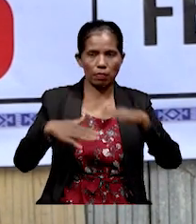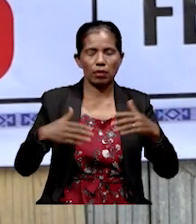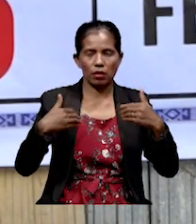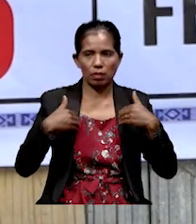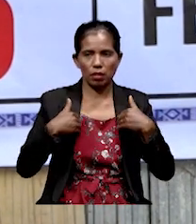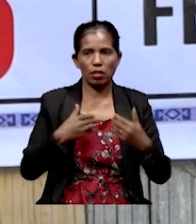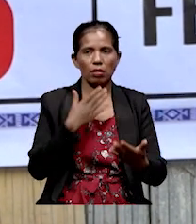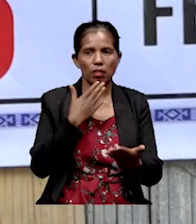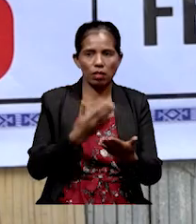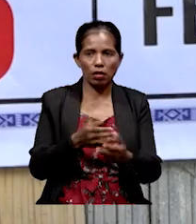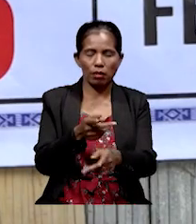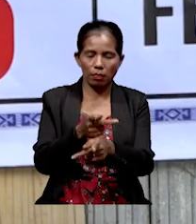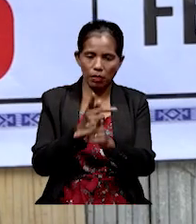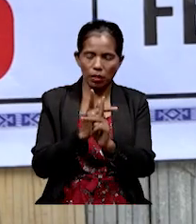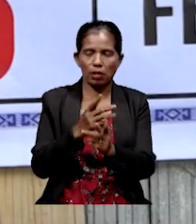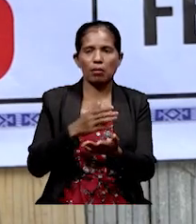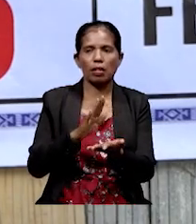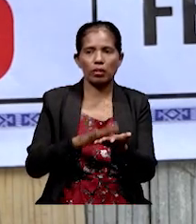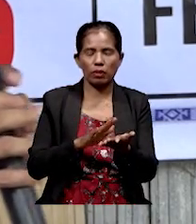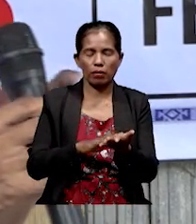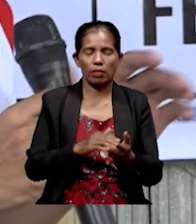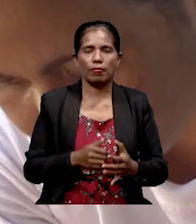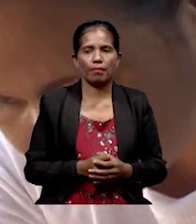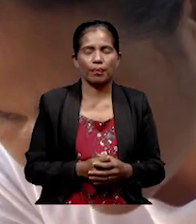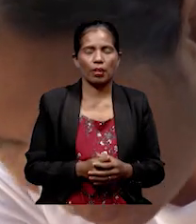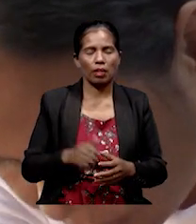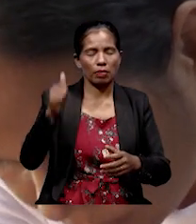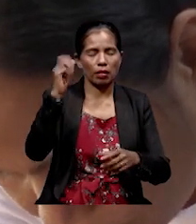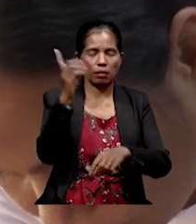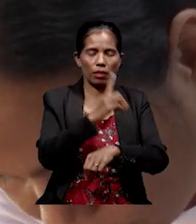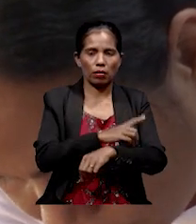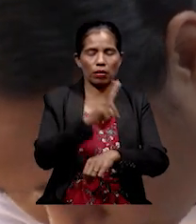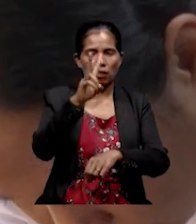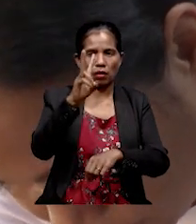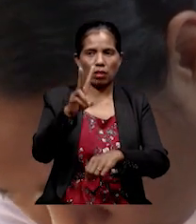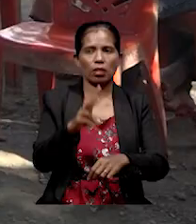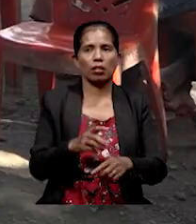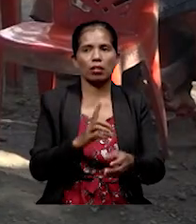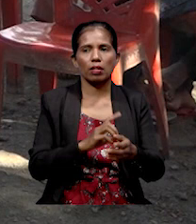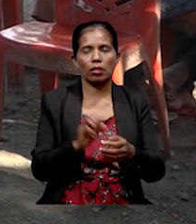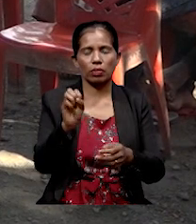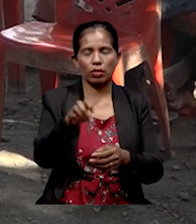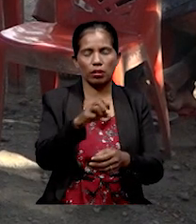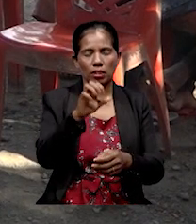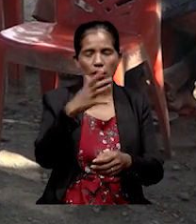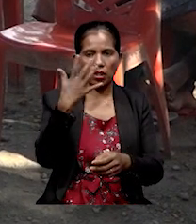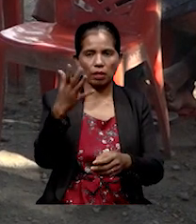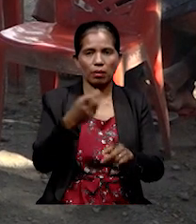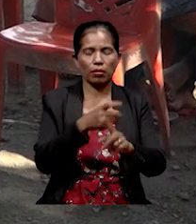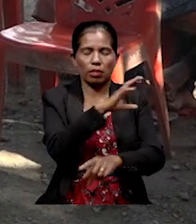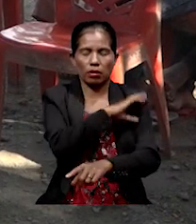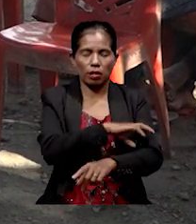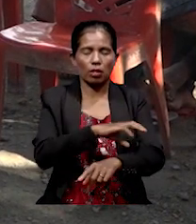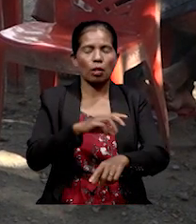dia kliu kredit ba sekolah. Kampanye baloran darua kusi kandidat nomor sorteo Sanulo Resen Lima ne heta mo segurança husi Polisi